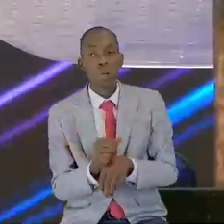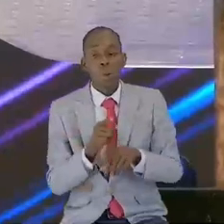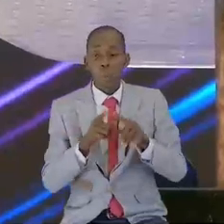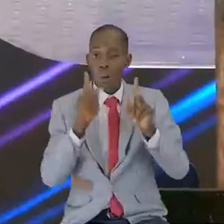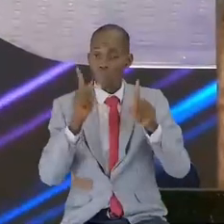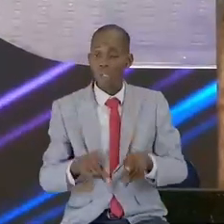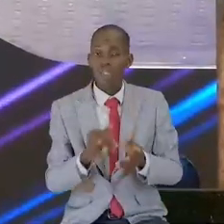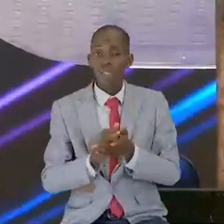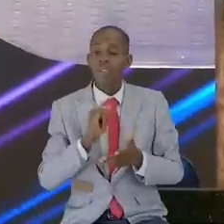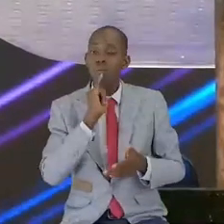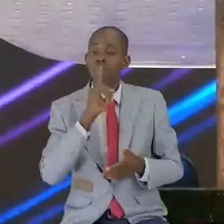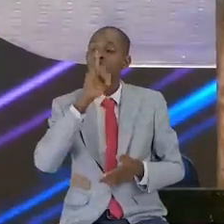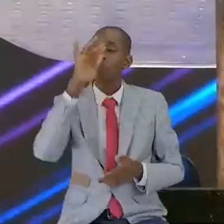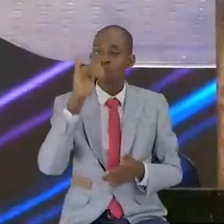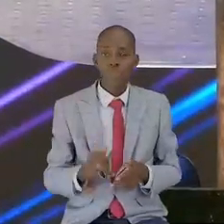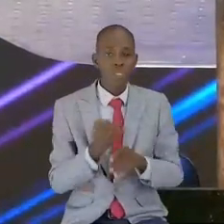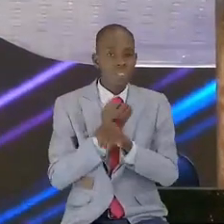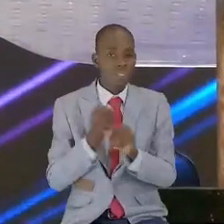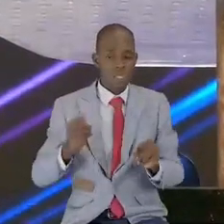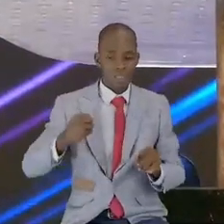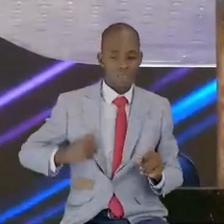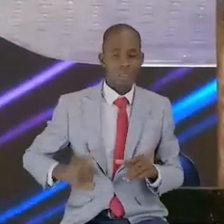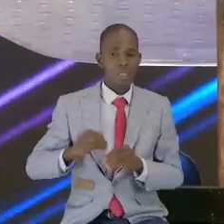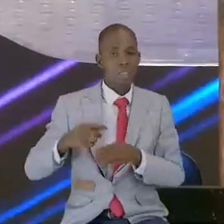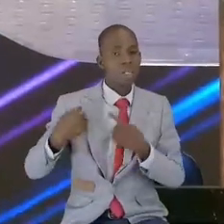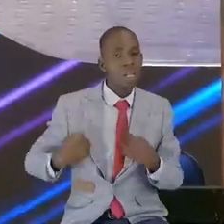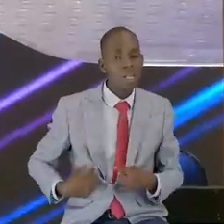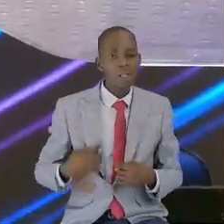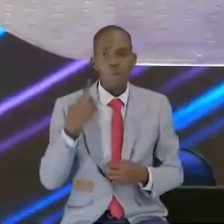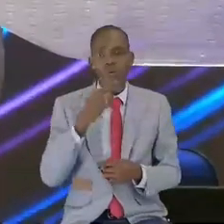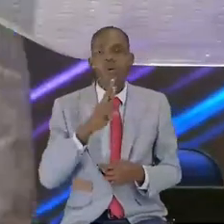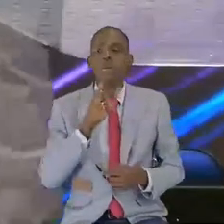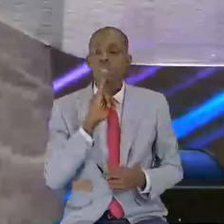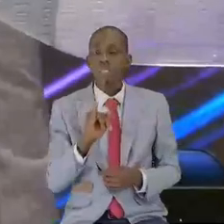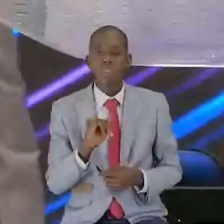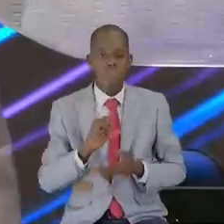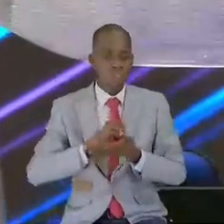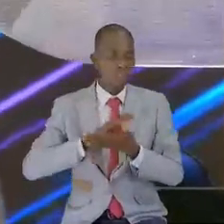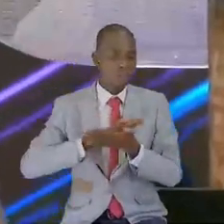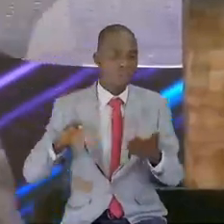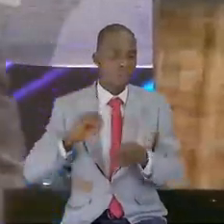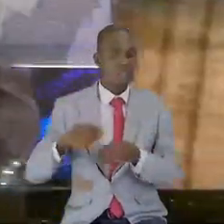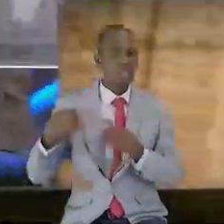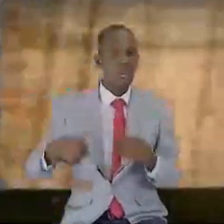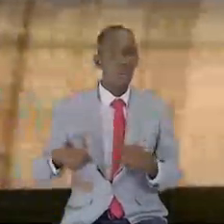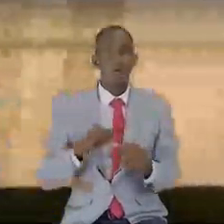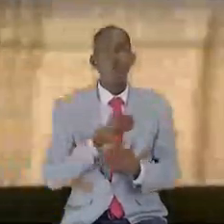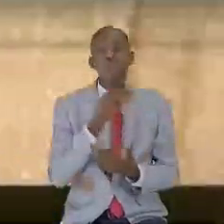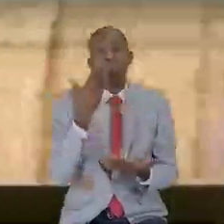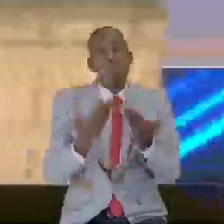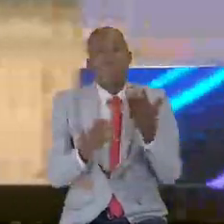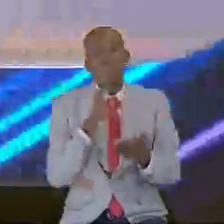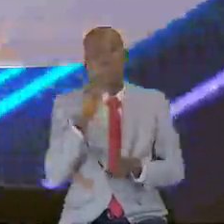est circoncise de cœur, qui est sanctifiée de cœur, que les gens le sachent